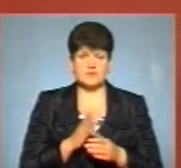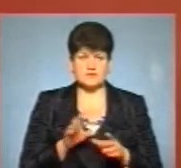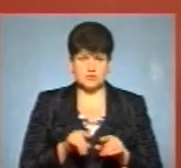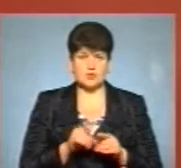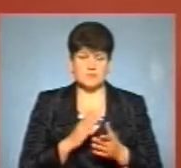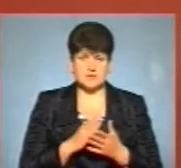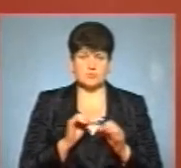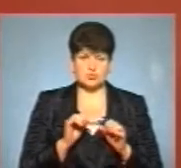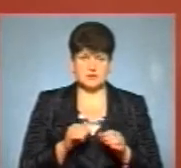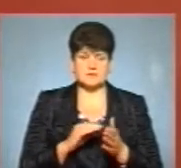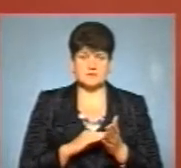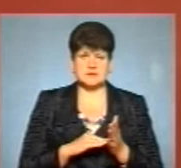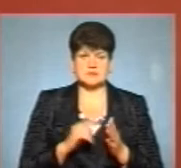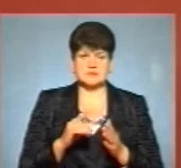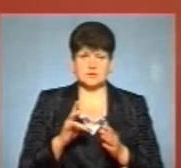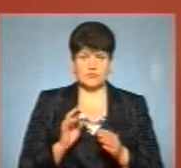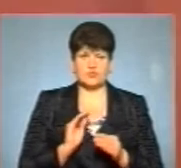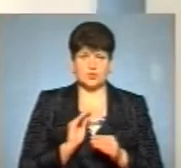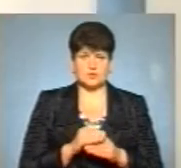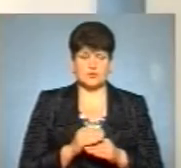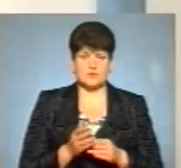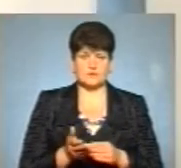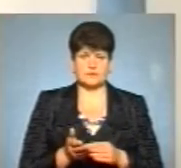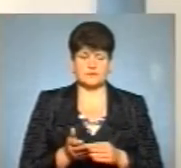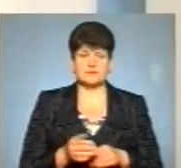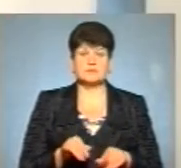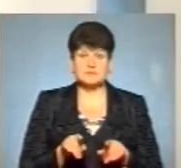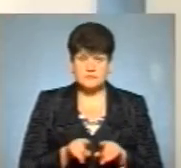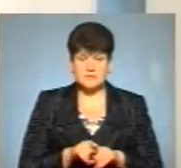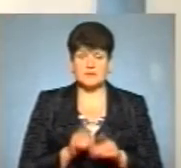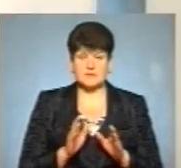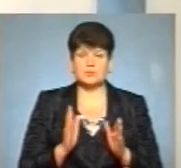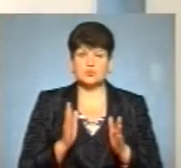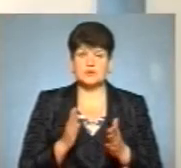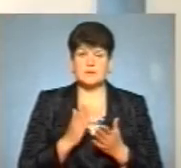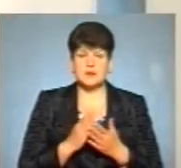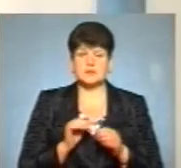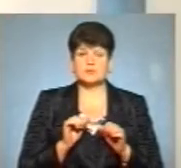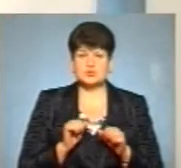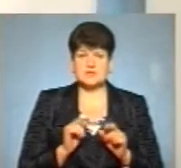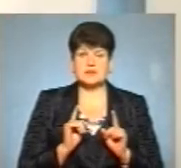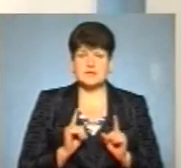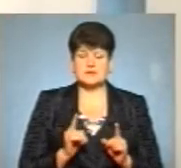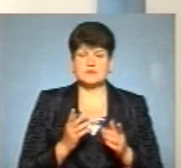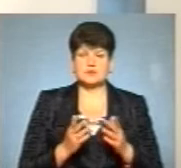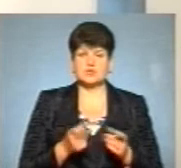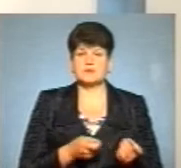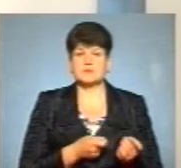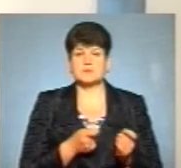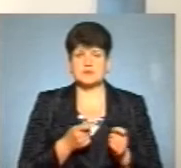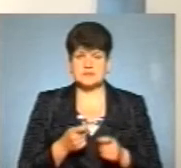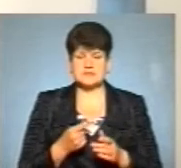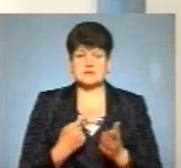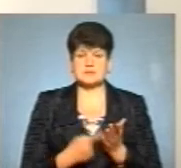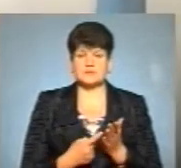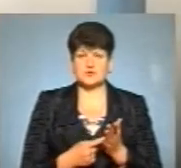таки скласти ЗНО в додатковій сесії? Однозначно він буде мати таку можливість, і навіть якщо він принесе